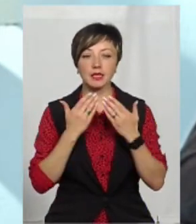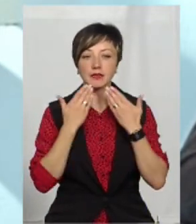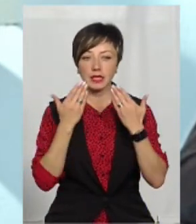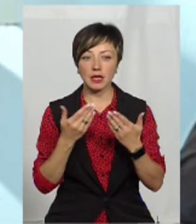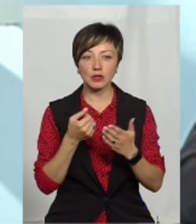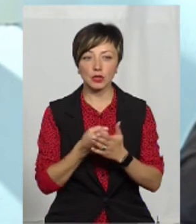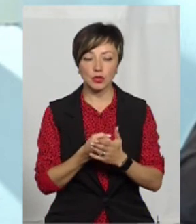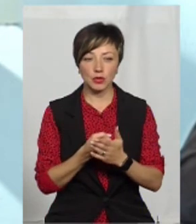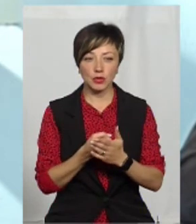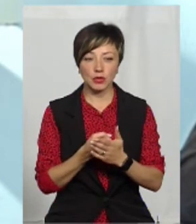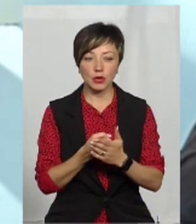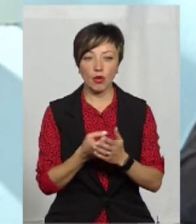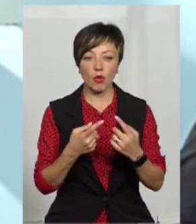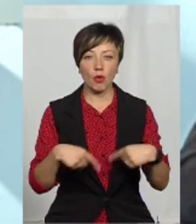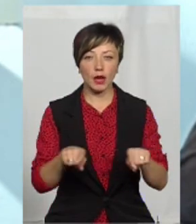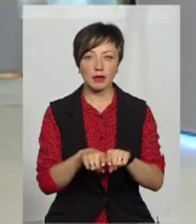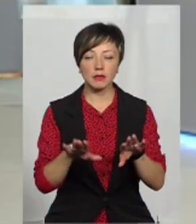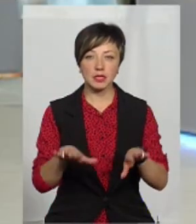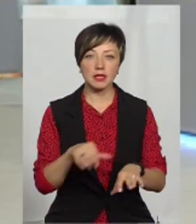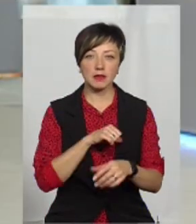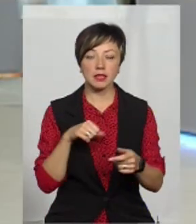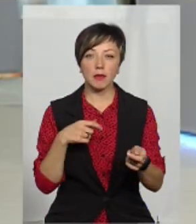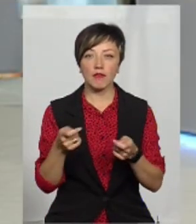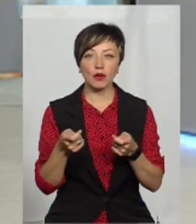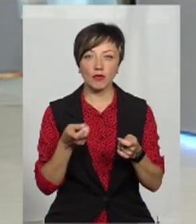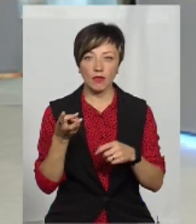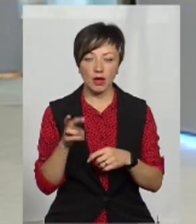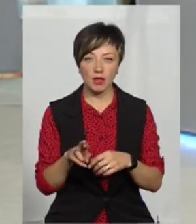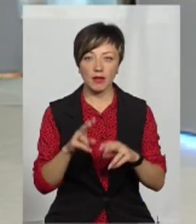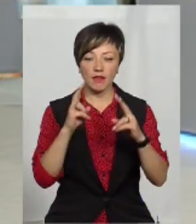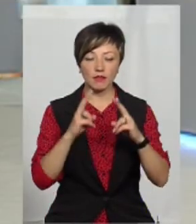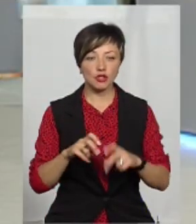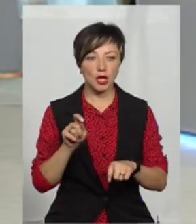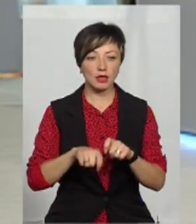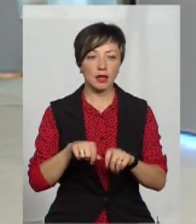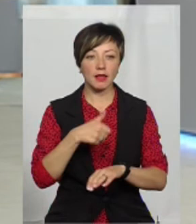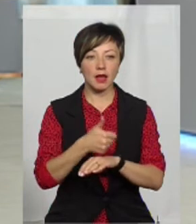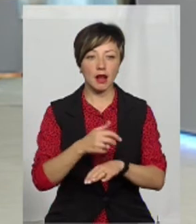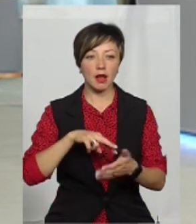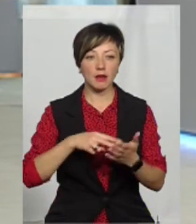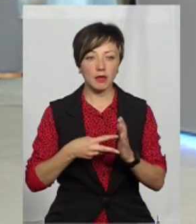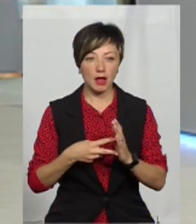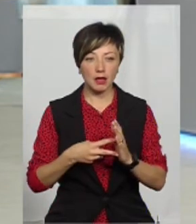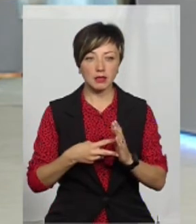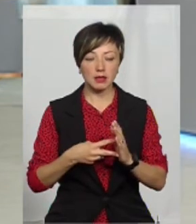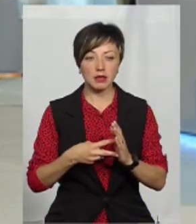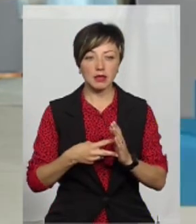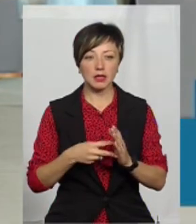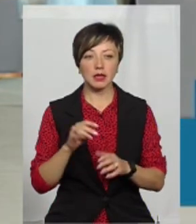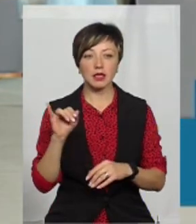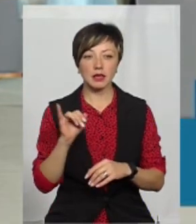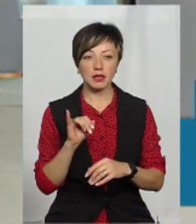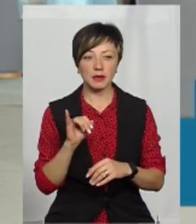звертатися до органів місцевого самоврядування, в даному випадку міської ради, вивчати, можливо, генеральний план забудови